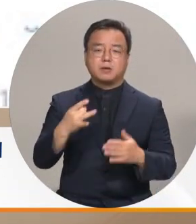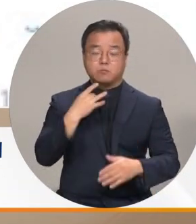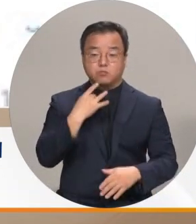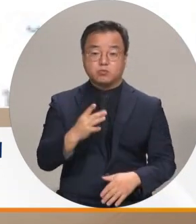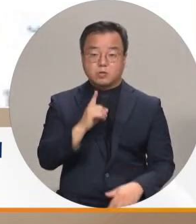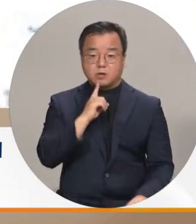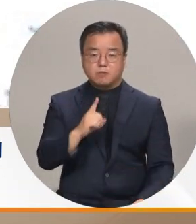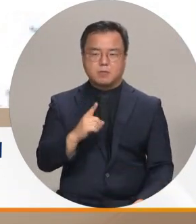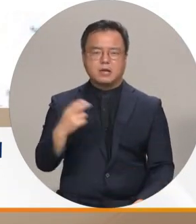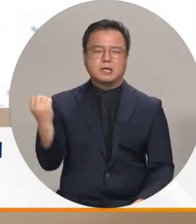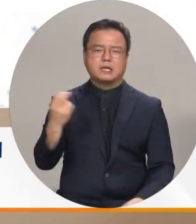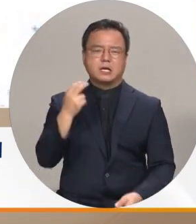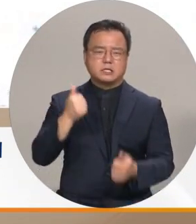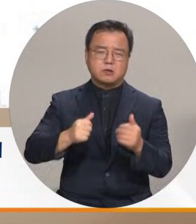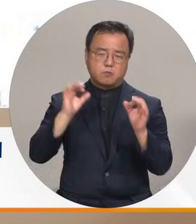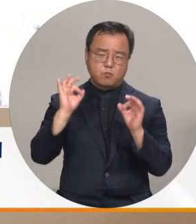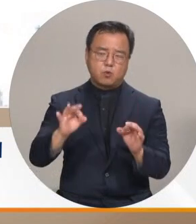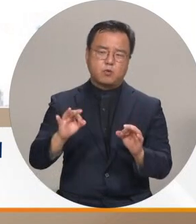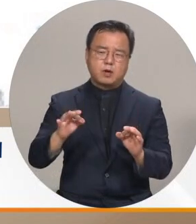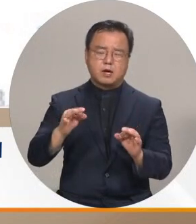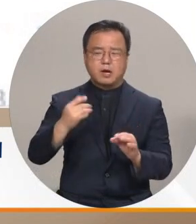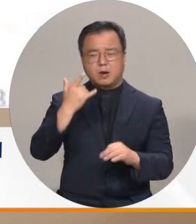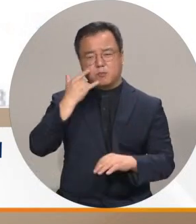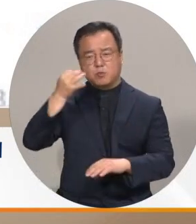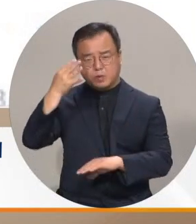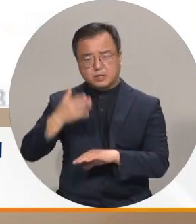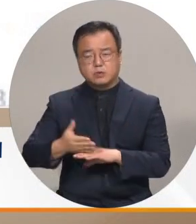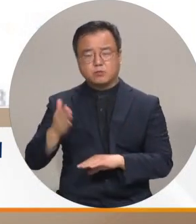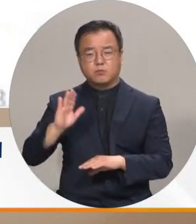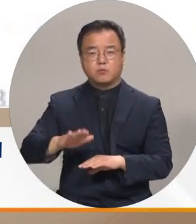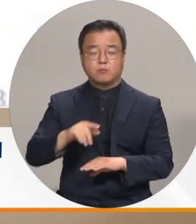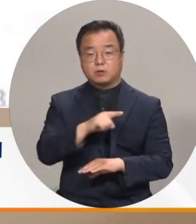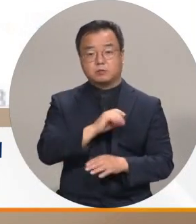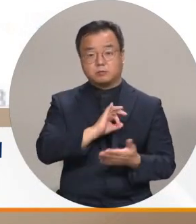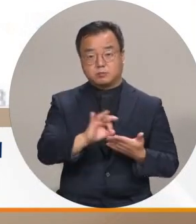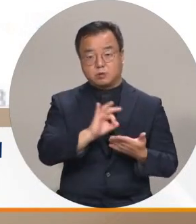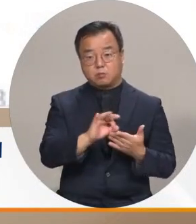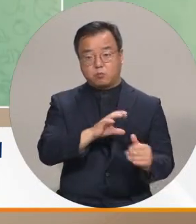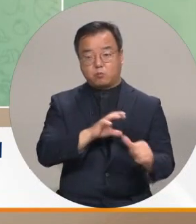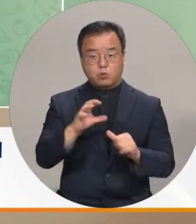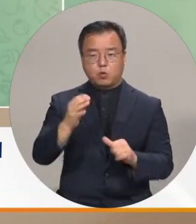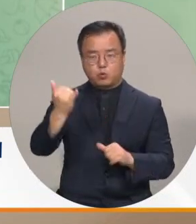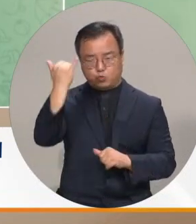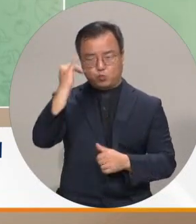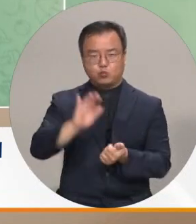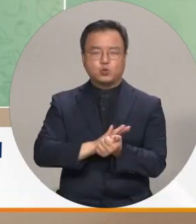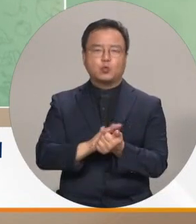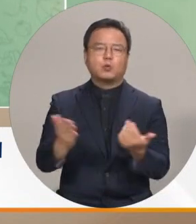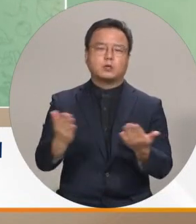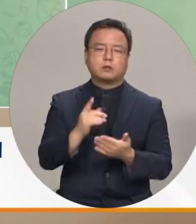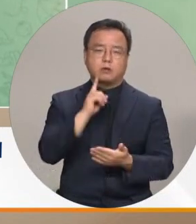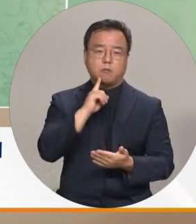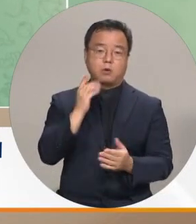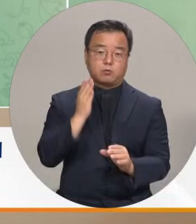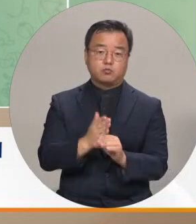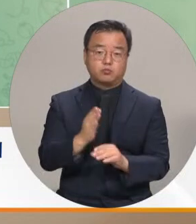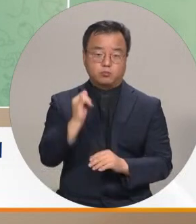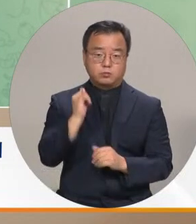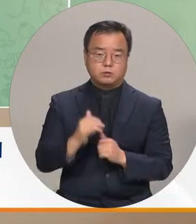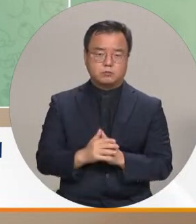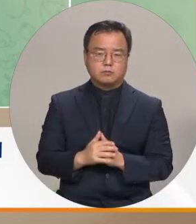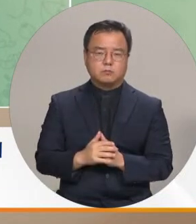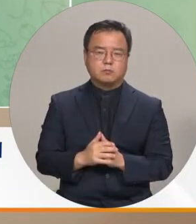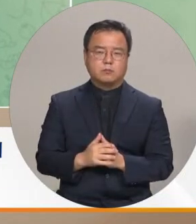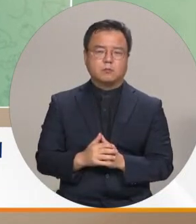부모님께 죄송한데 피대 빵을 이용하는게 효도다 이런 글들도 또 발견이 됩니다 유명학원 자료를